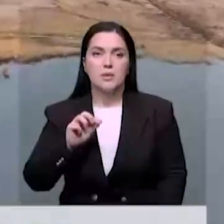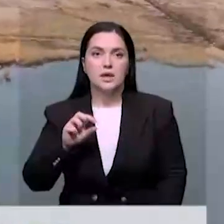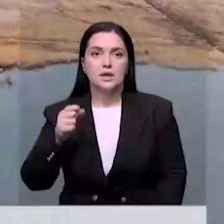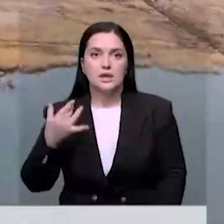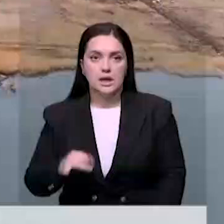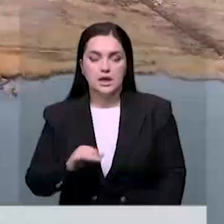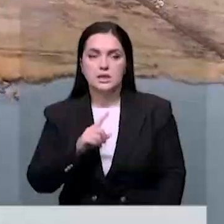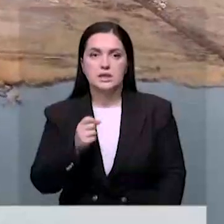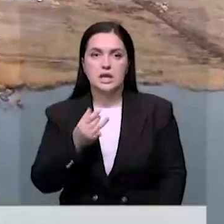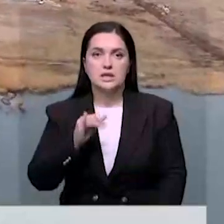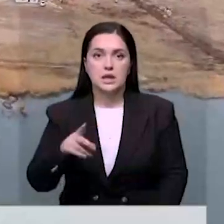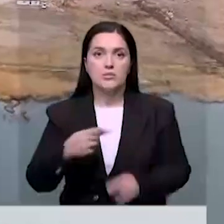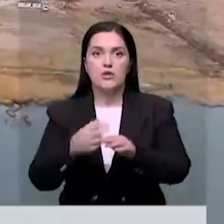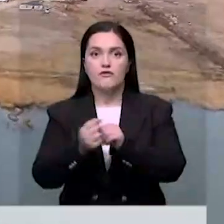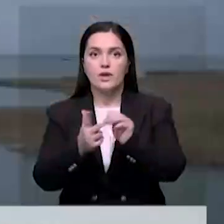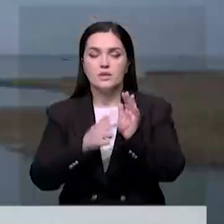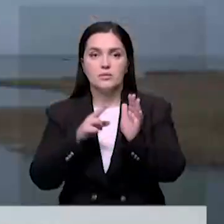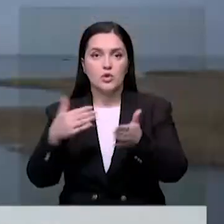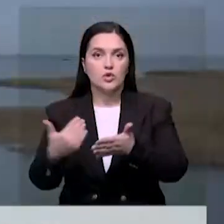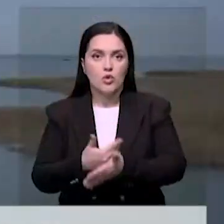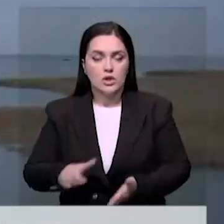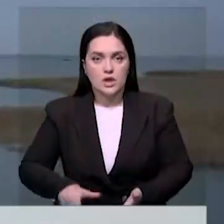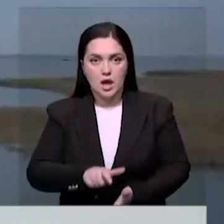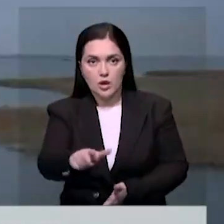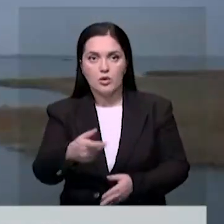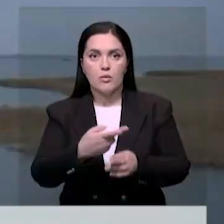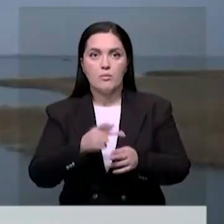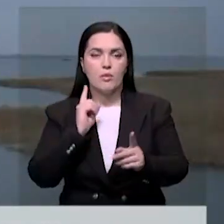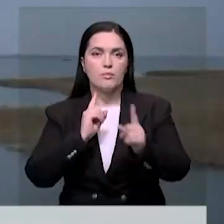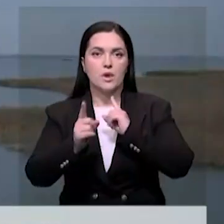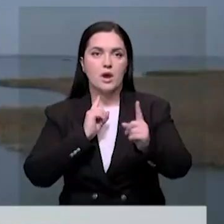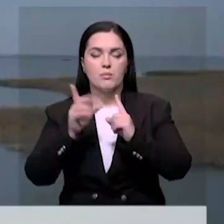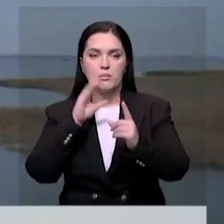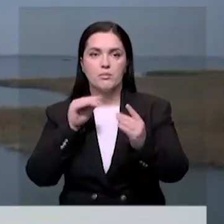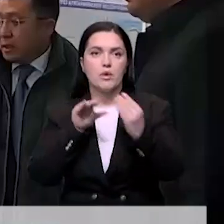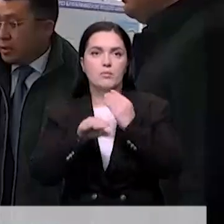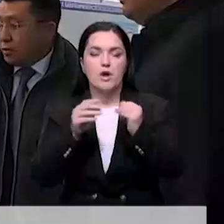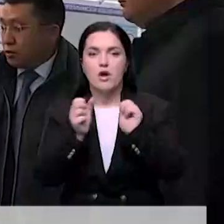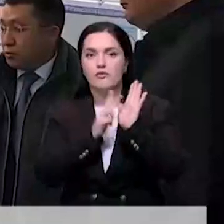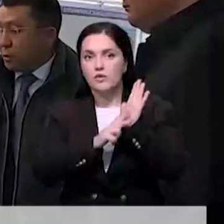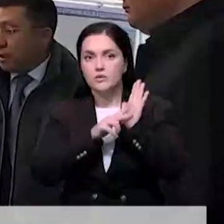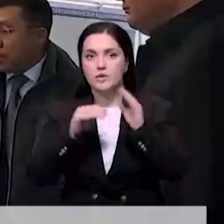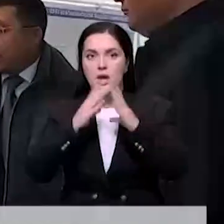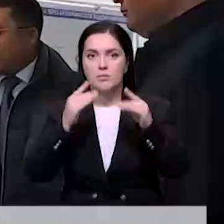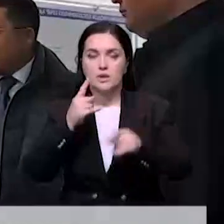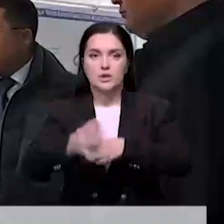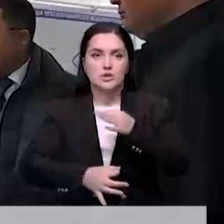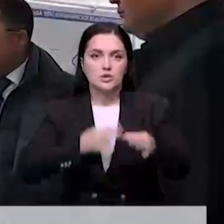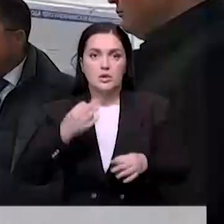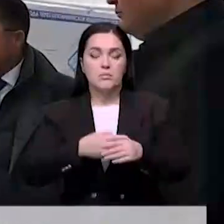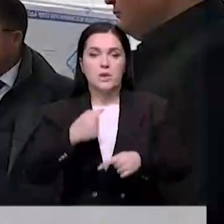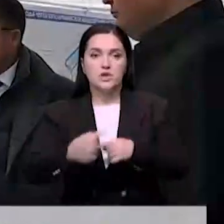подвели 18 километров новых дорог. Его пропускная способность – 80 тысяч автомобилей в сутки. А раньше местные жители